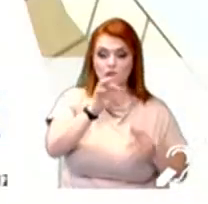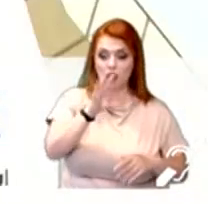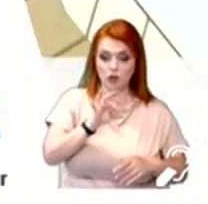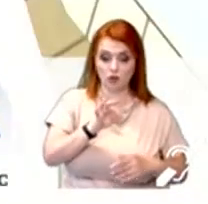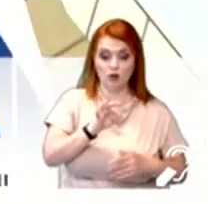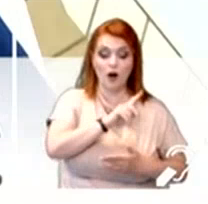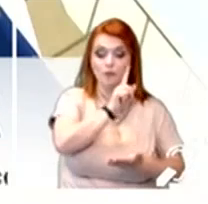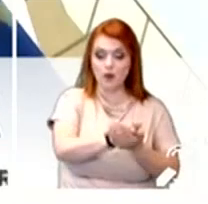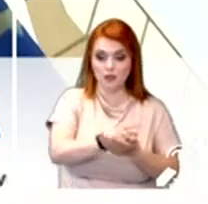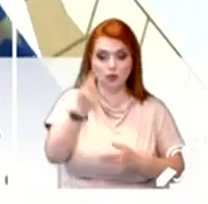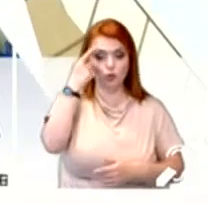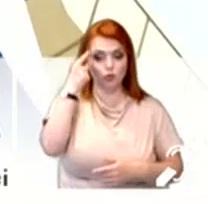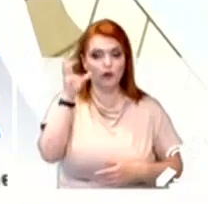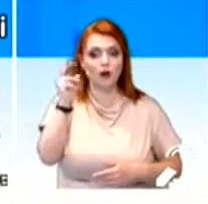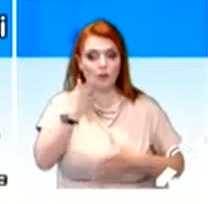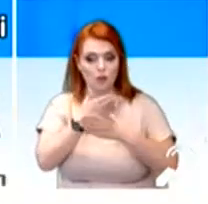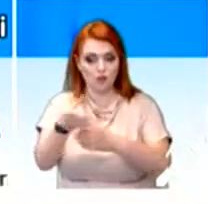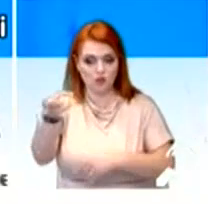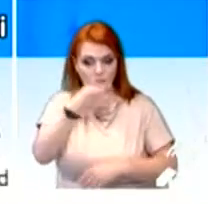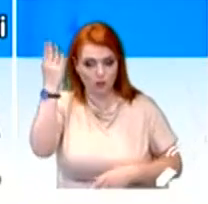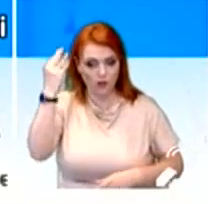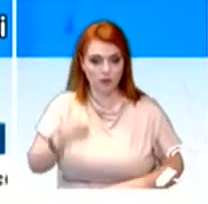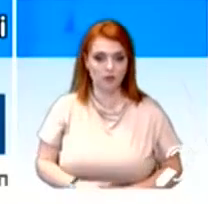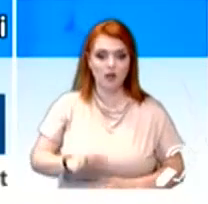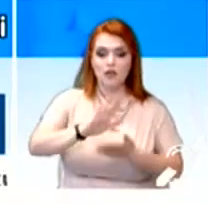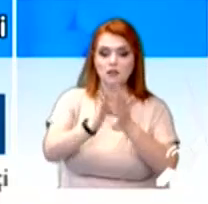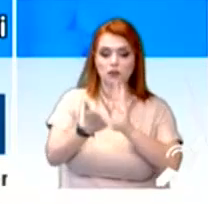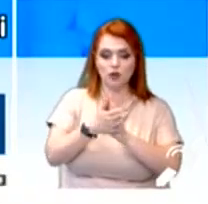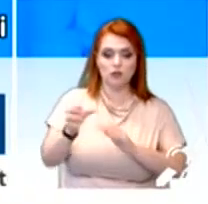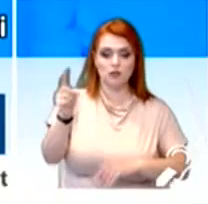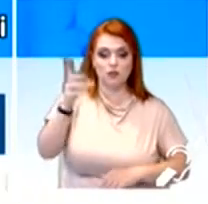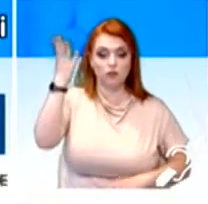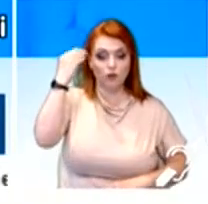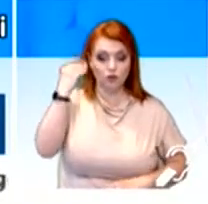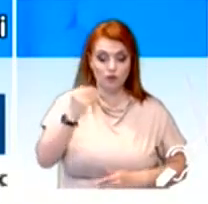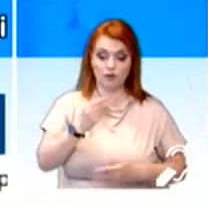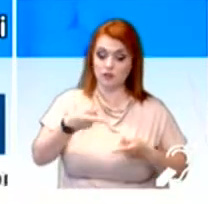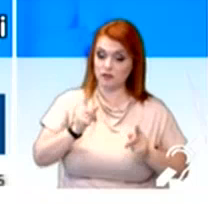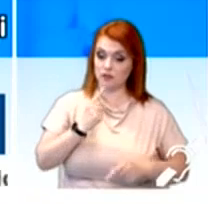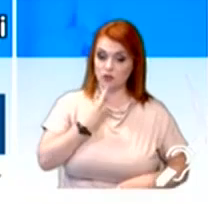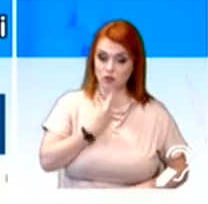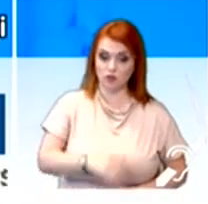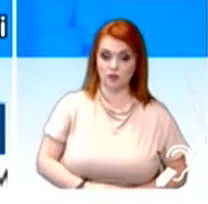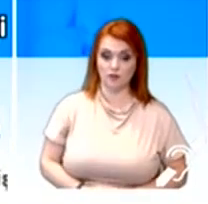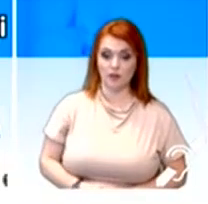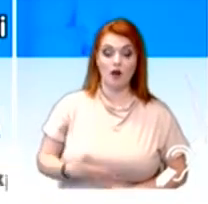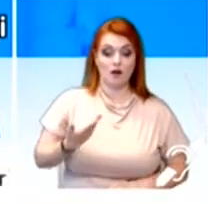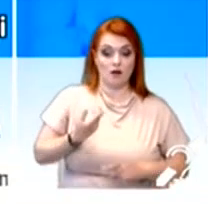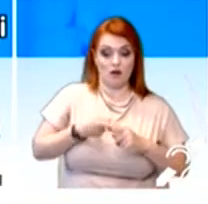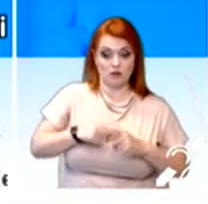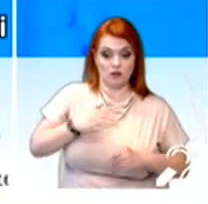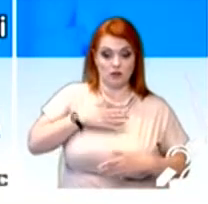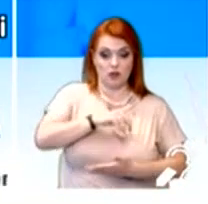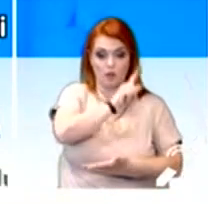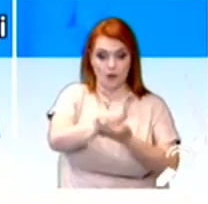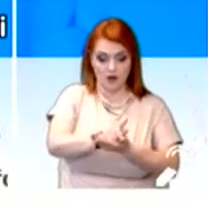față situației dificile din regiune. The situation in Moldova is dire and I think it's our